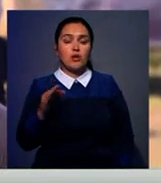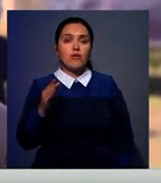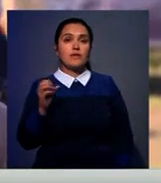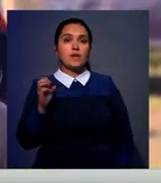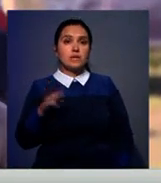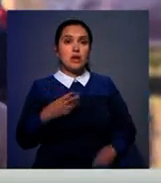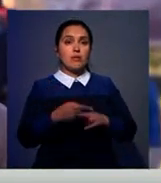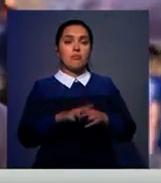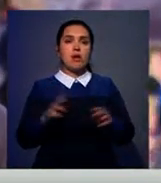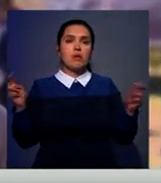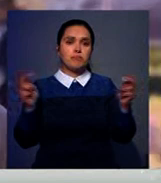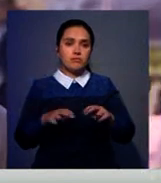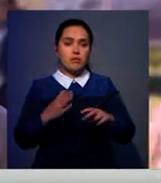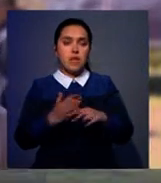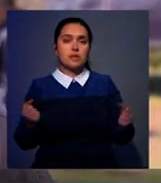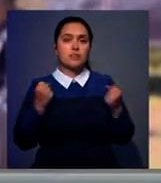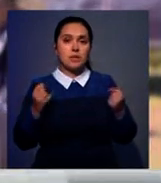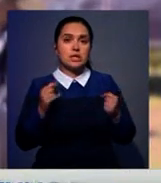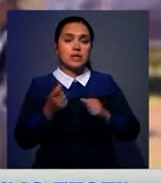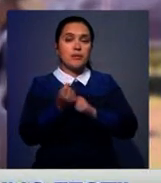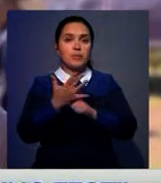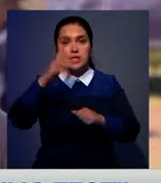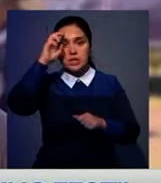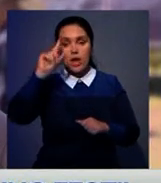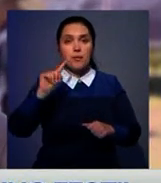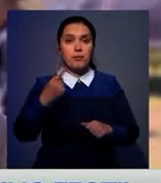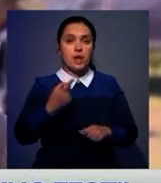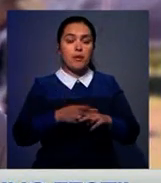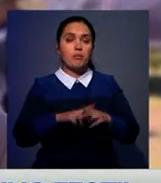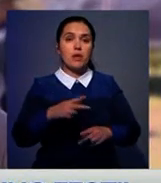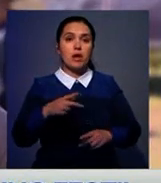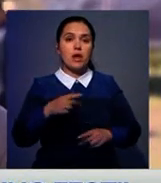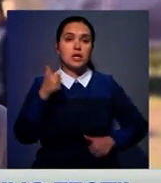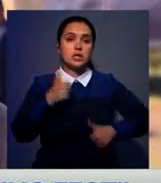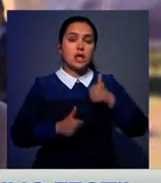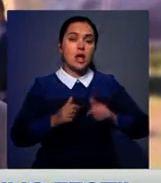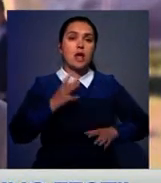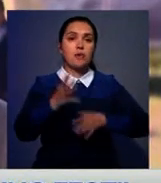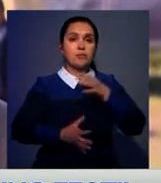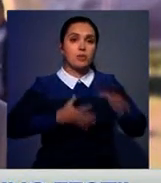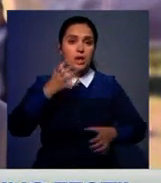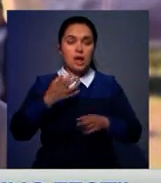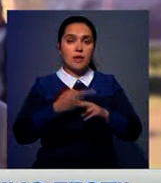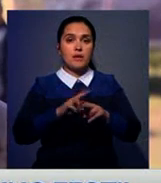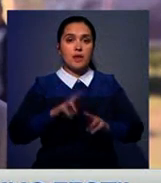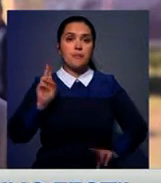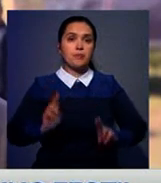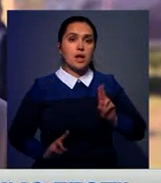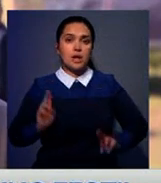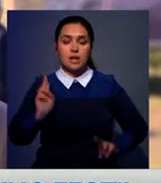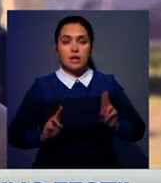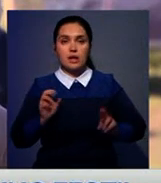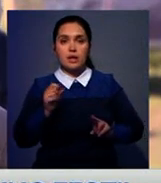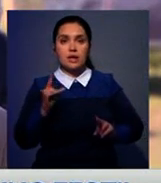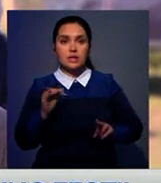спортсмены из 15 стран. Первый чемпионат мира проходит по правилам азиатского стиля,